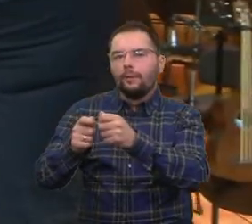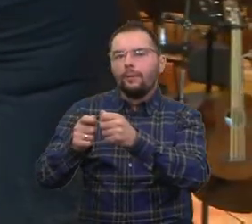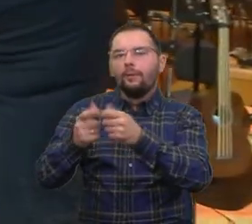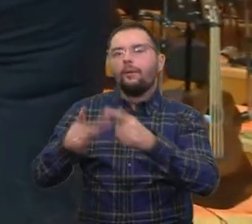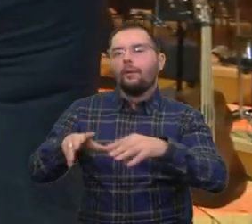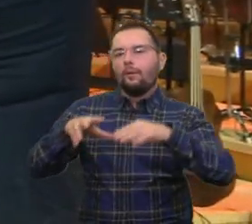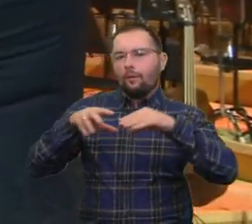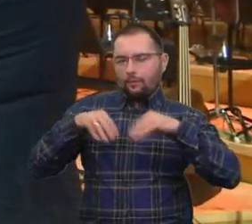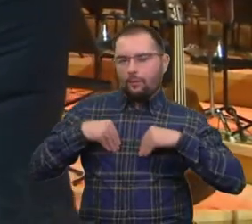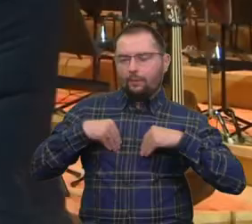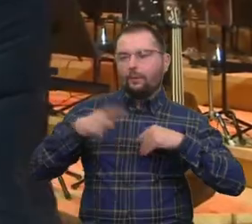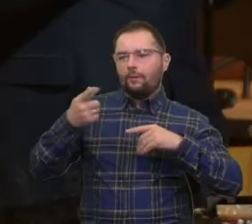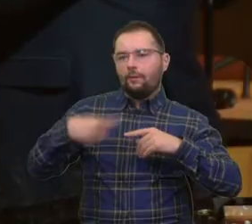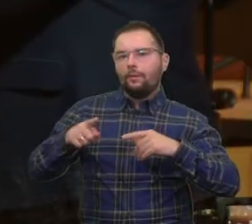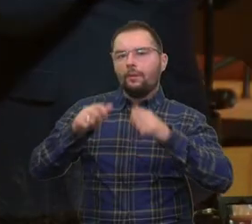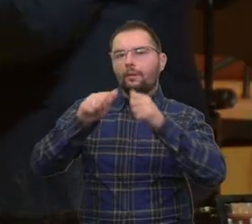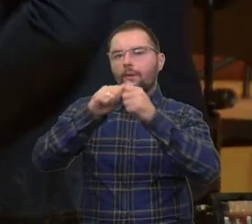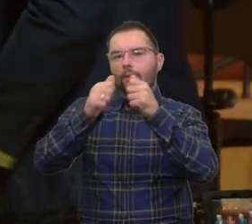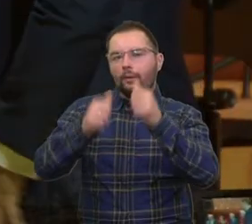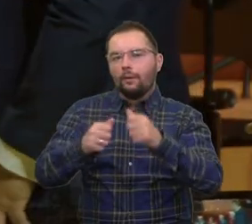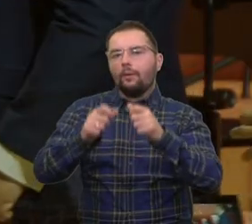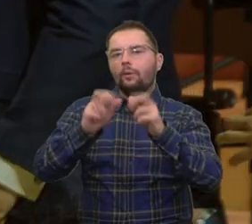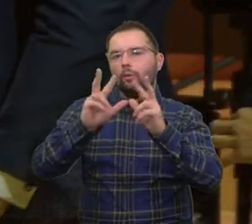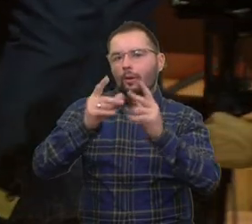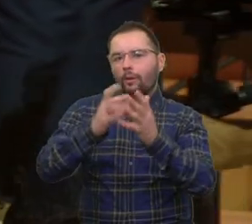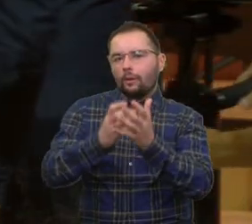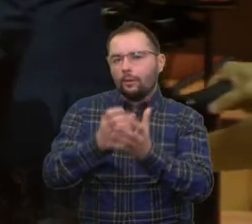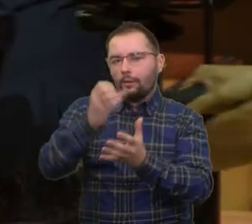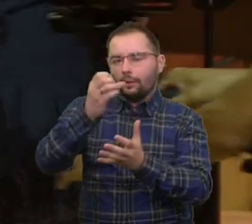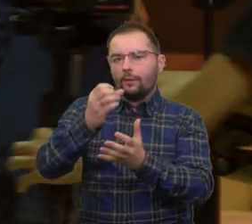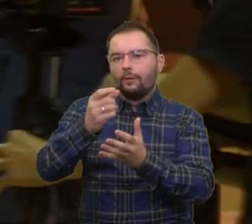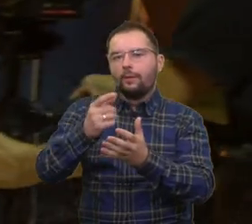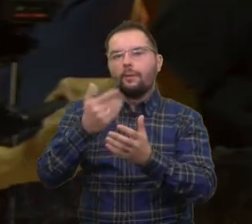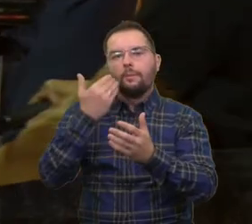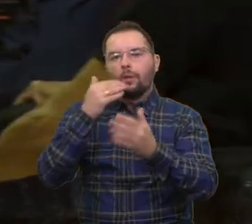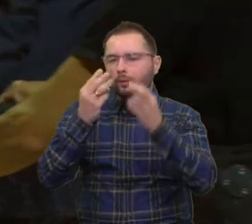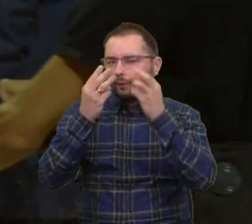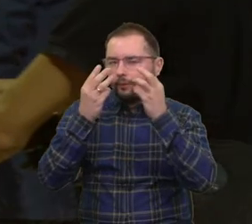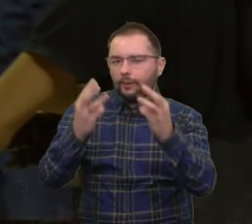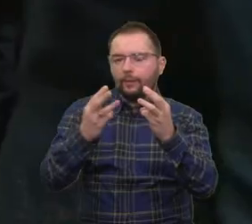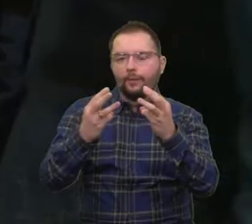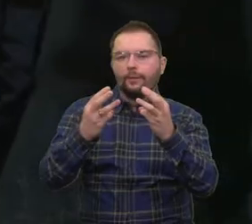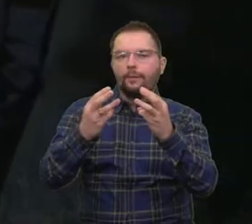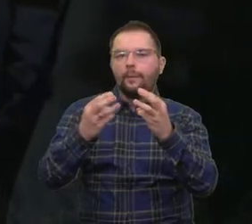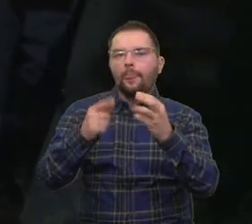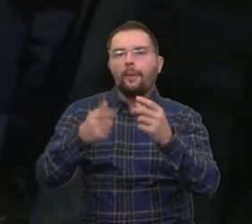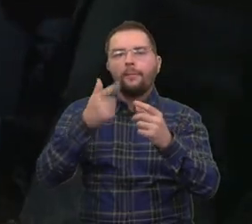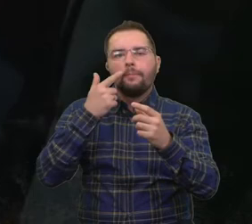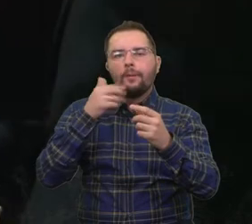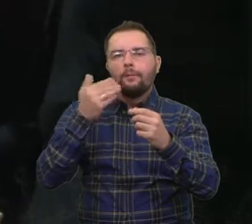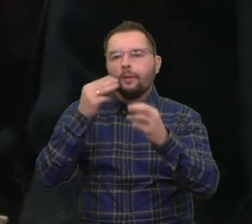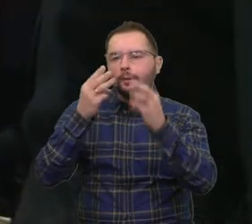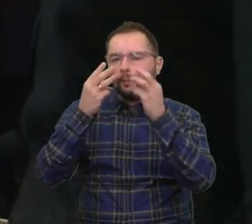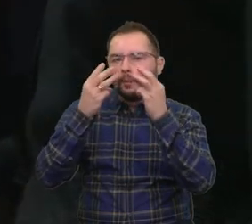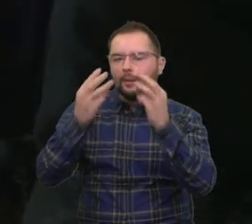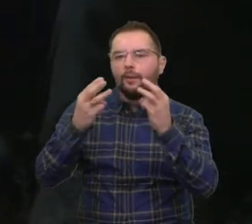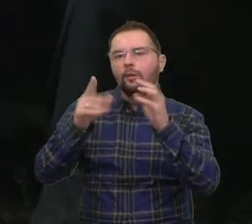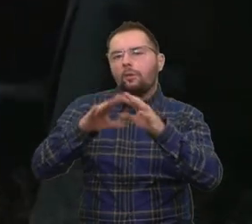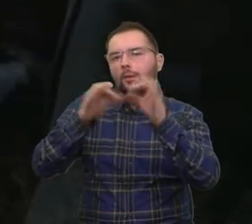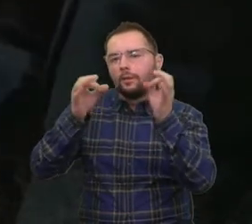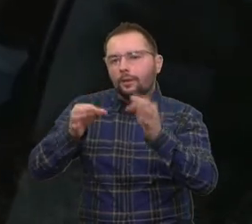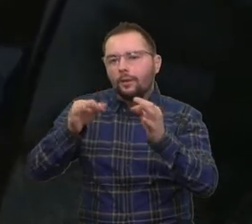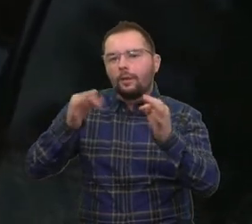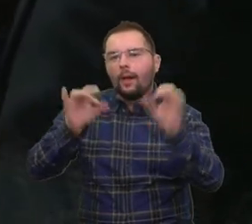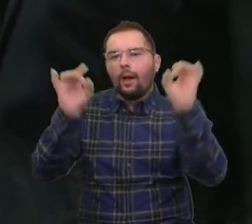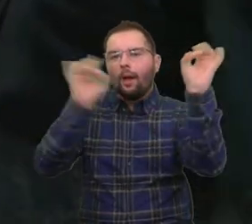którzy otrzymują te przepiękne grawery, są niezwykle istotne. I to jest niezwykle ważne, drodzy Państwo, że właśnie dzisiaj podczas